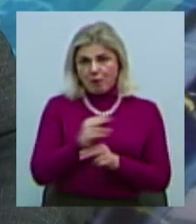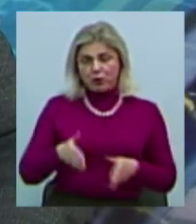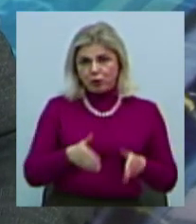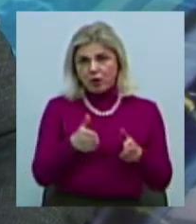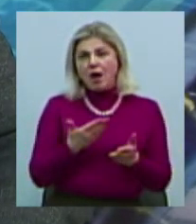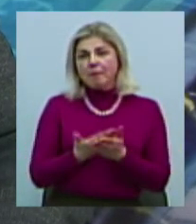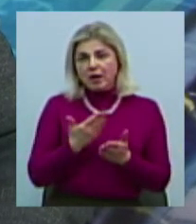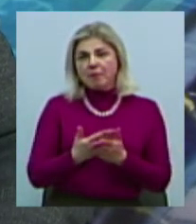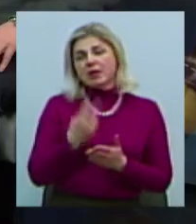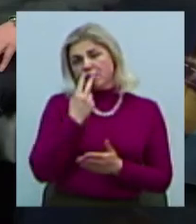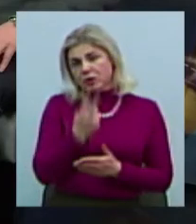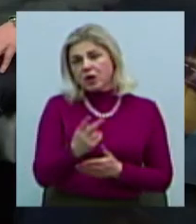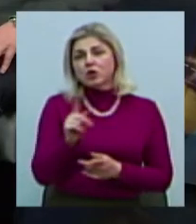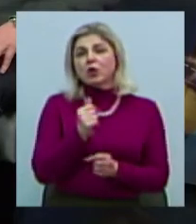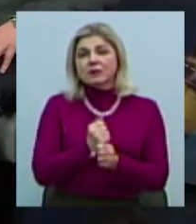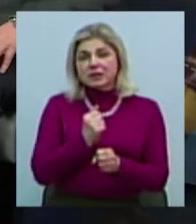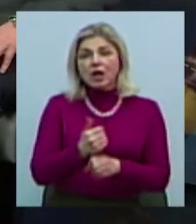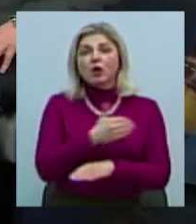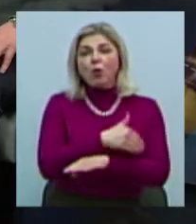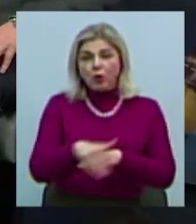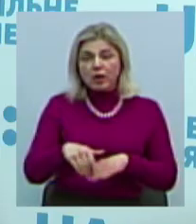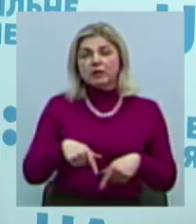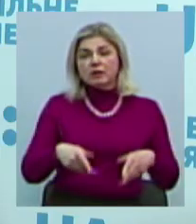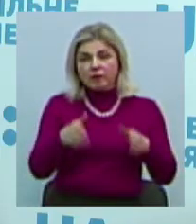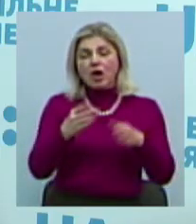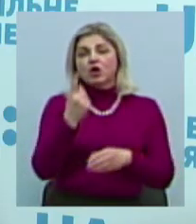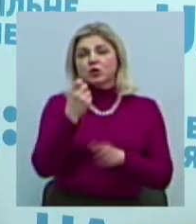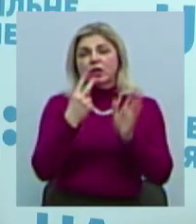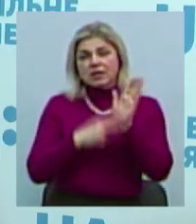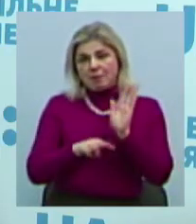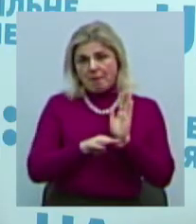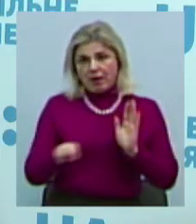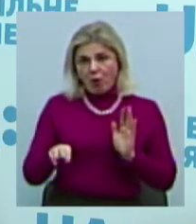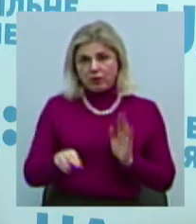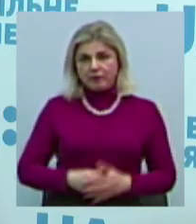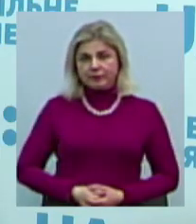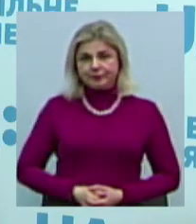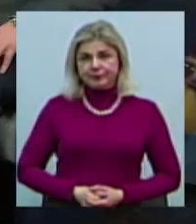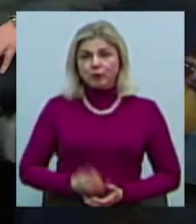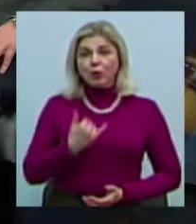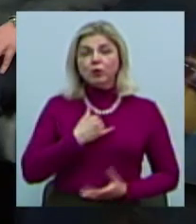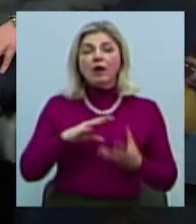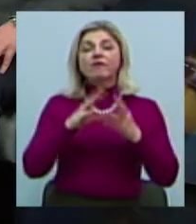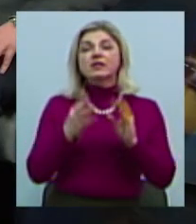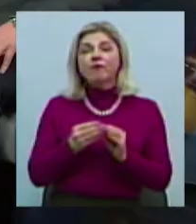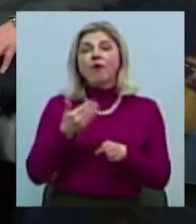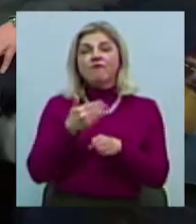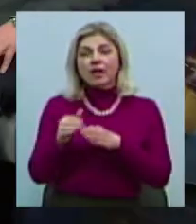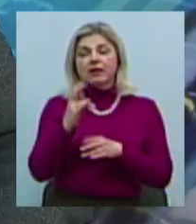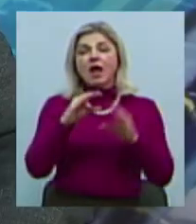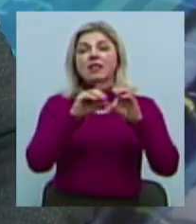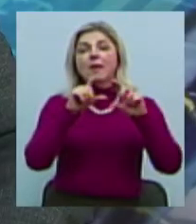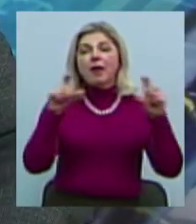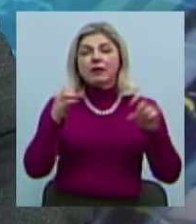предварительно дорожники смотрели, чтобы сделать новозаводскую турбину, надо порядка 170 миллионов. У нас всего выделено на департамент